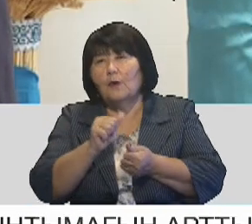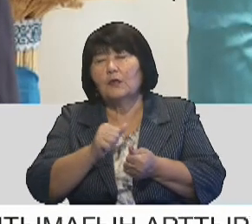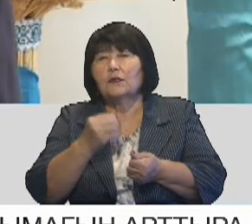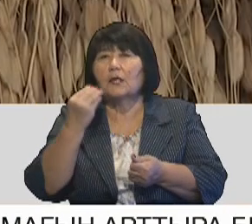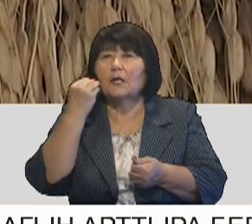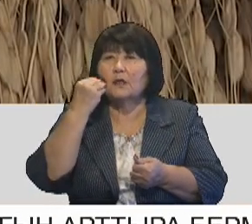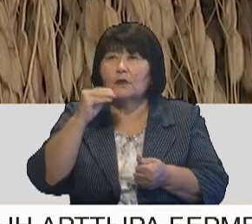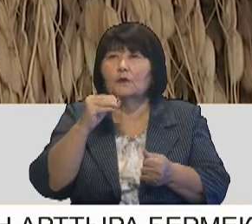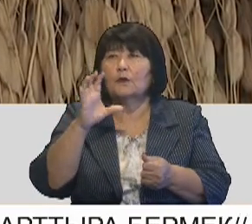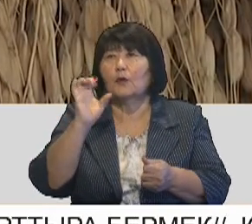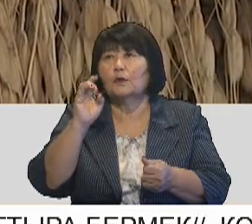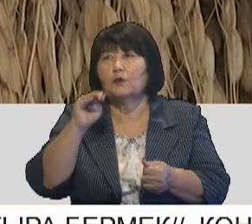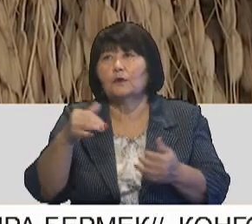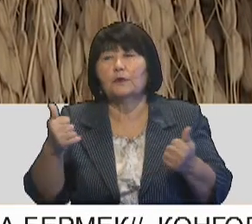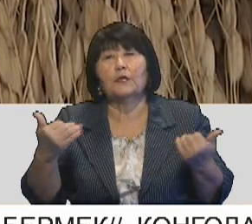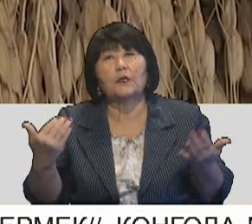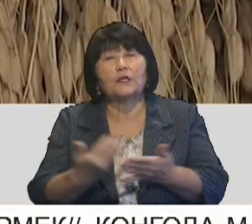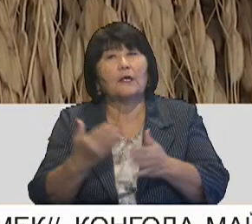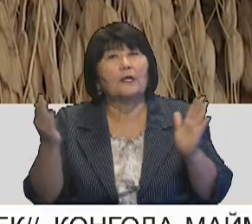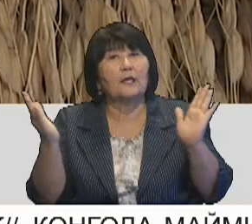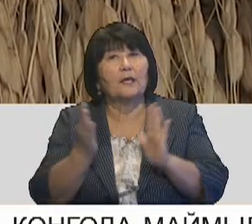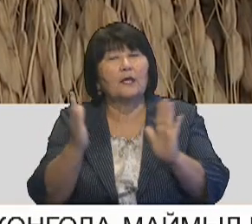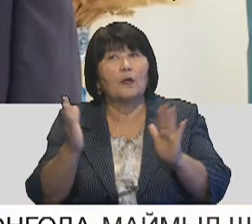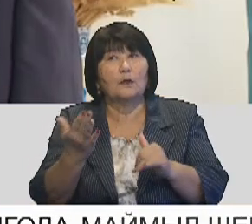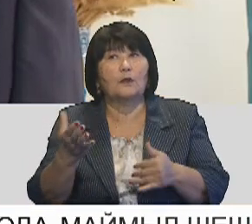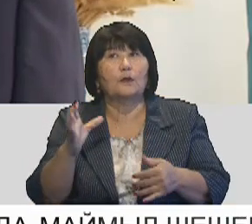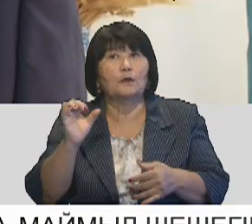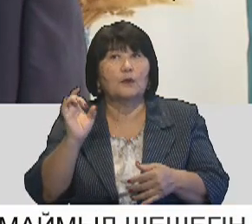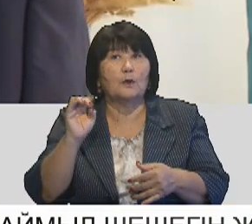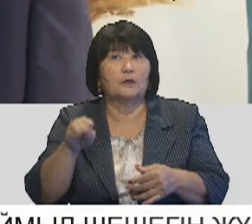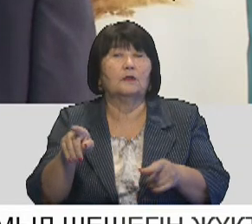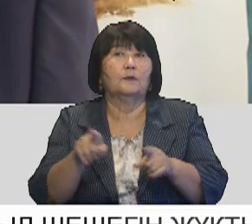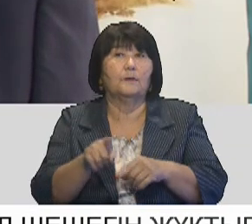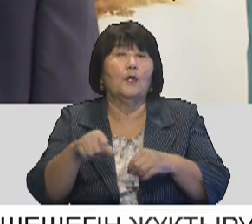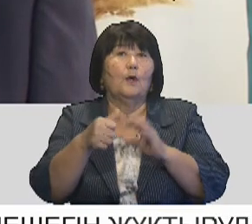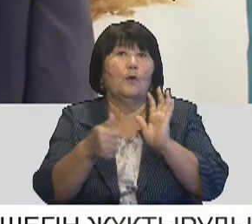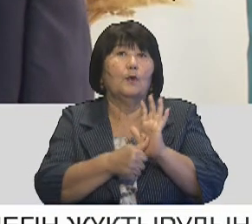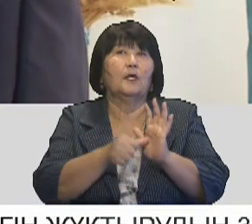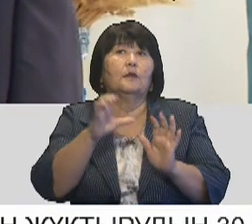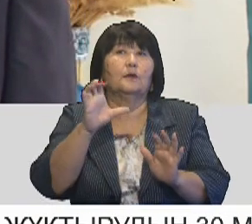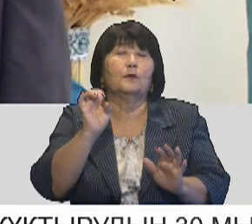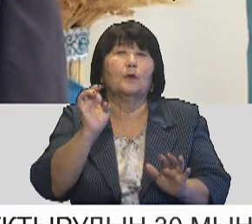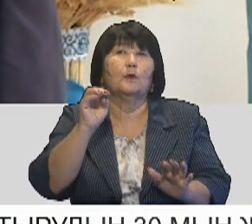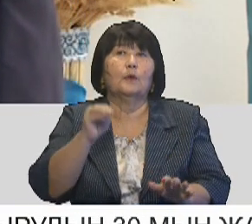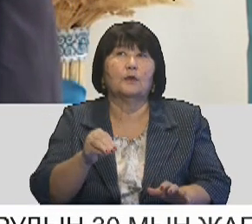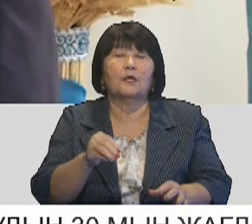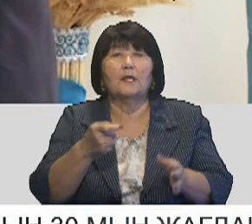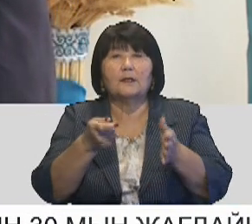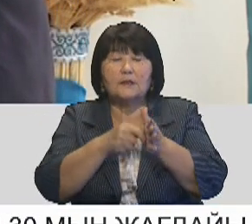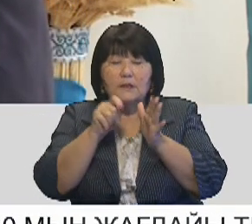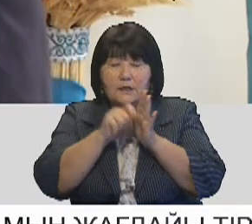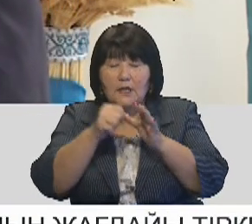жоғары сорттар. Биыл жаңадан экологиялық сорт сынау дейді, соған 16 сортты зерттеп